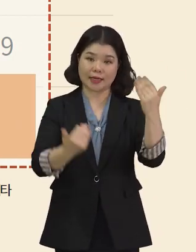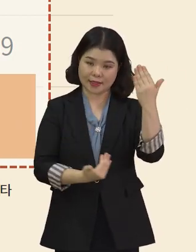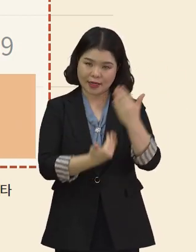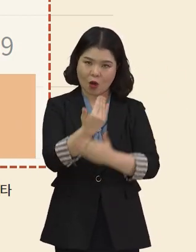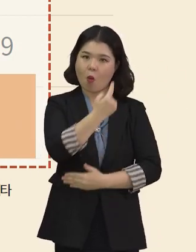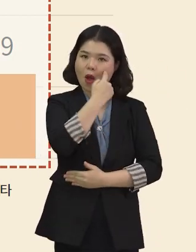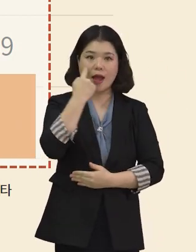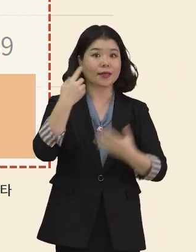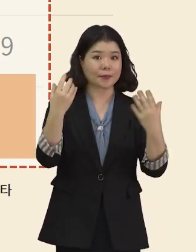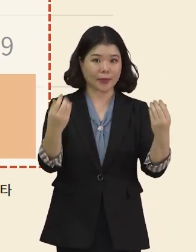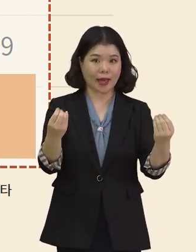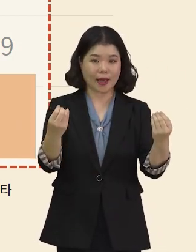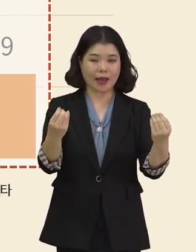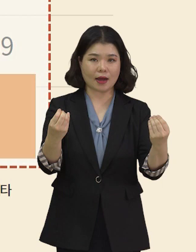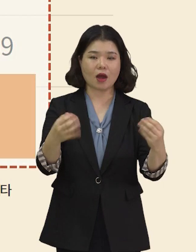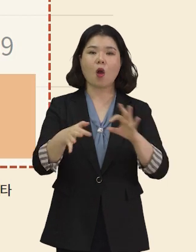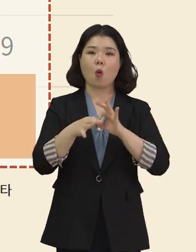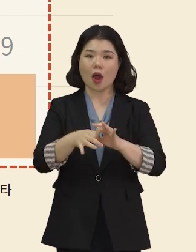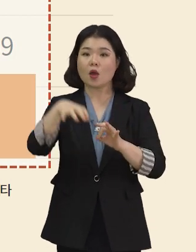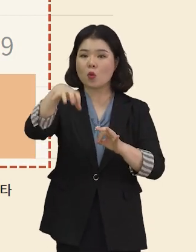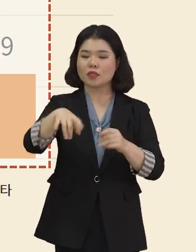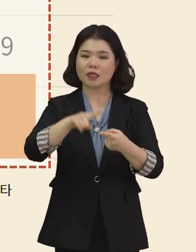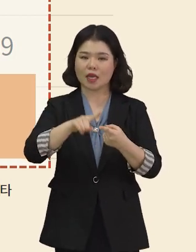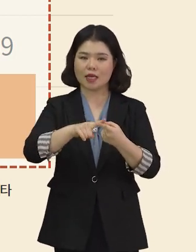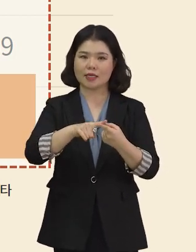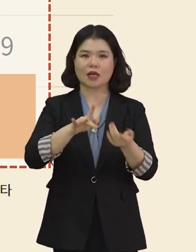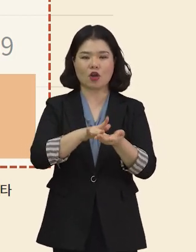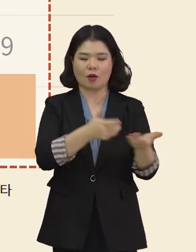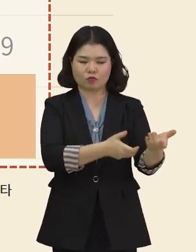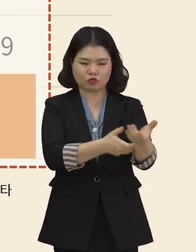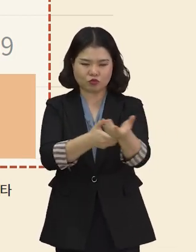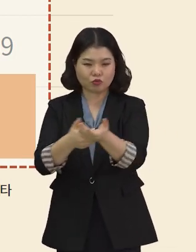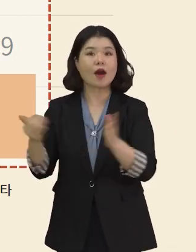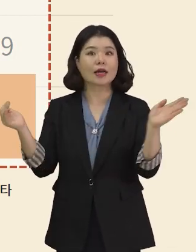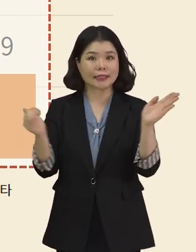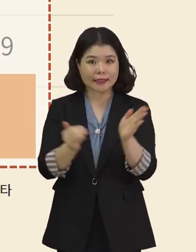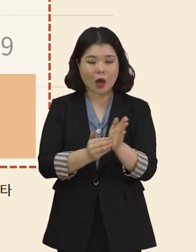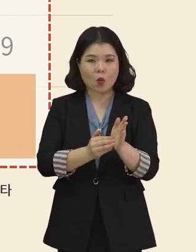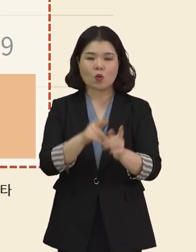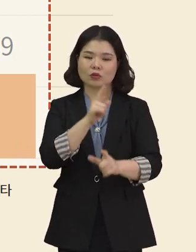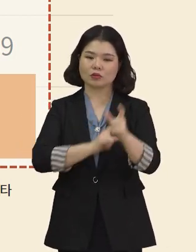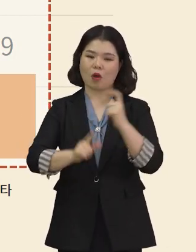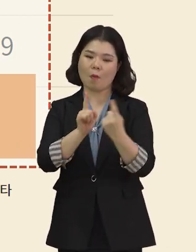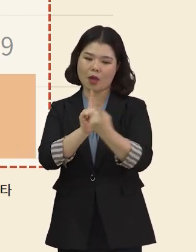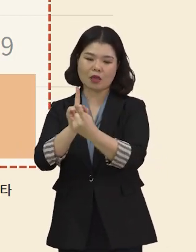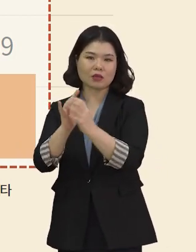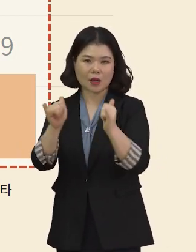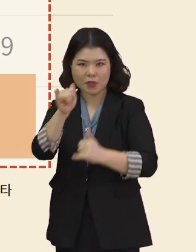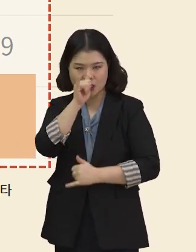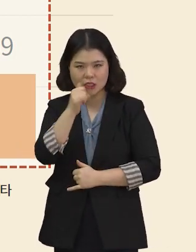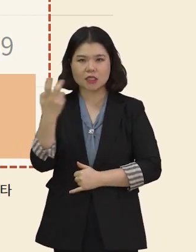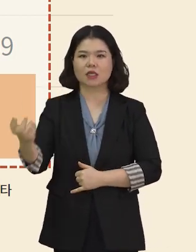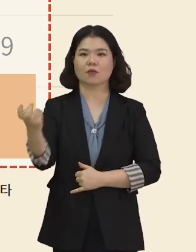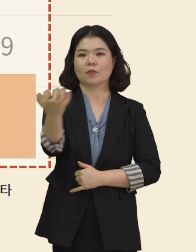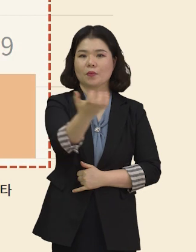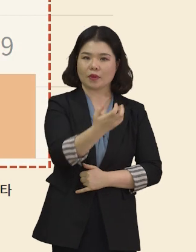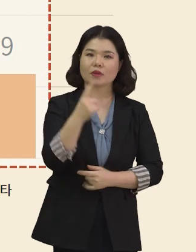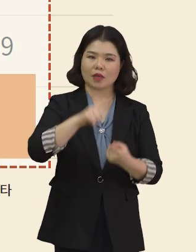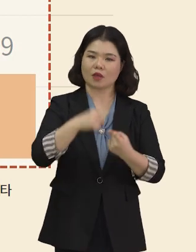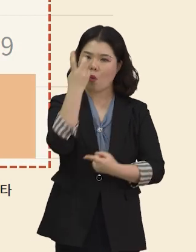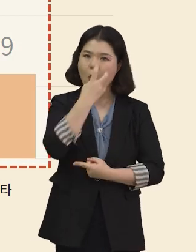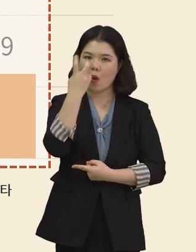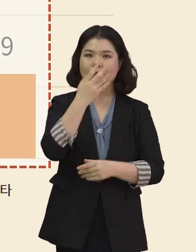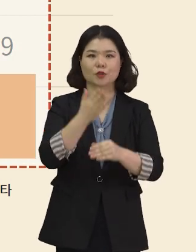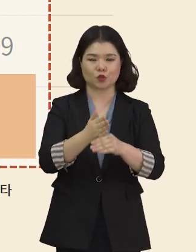것을 확인했는데요. 관련 장소에 방역 소독을 실시하는 한편 추가 접촉자 파악을 위한 역학 조사를 진행